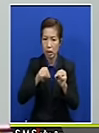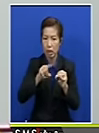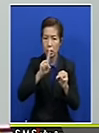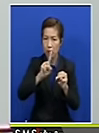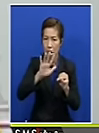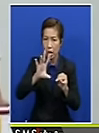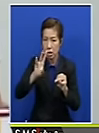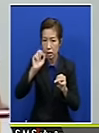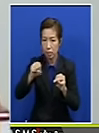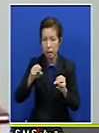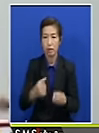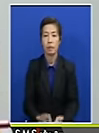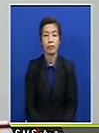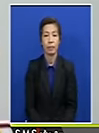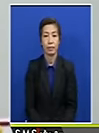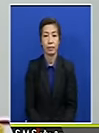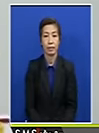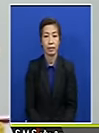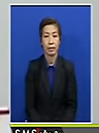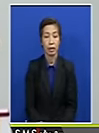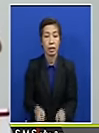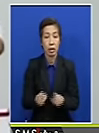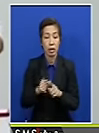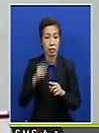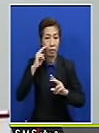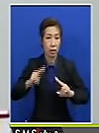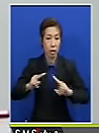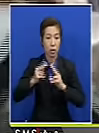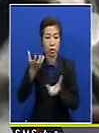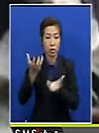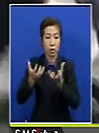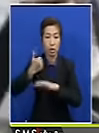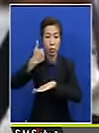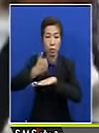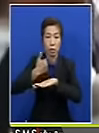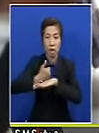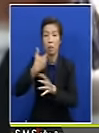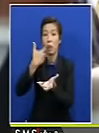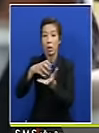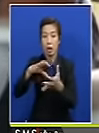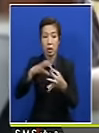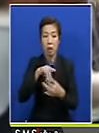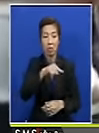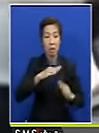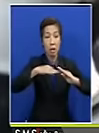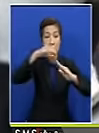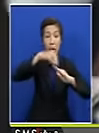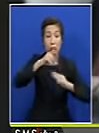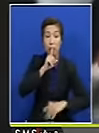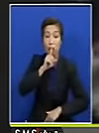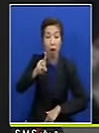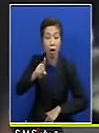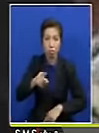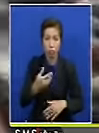รา157หรือเปล่า พลเอกไพบูลย์คุ้มฉายารัฐมนตรีว่าการกระทรวงยุติธรรมพูดถึงกรณีการฟ้องกลับนี้ด้วยค่ะบอกว่าถ้